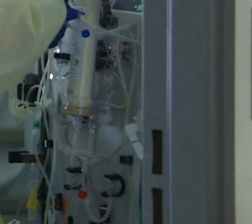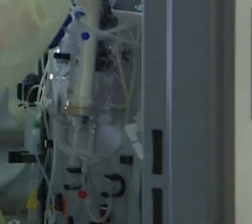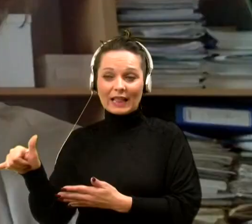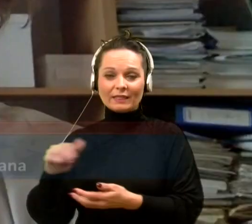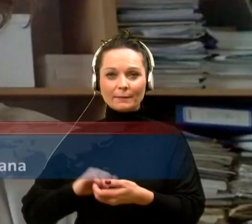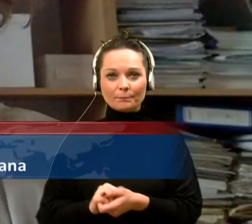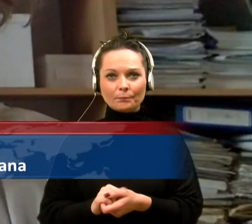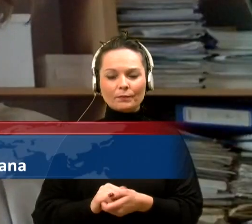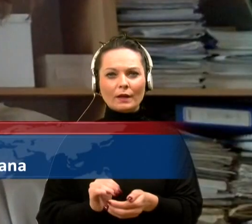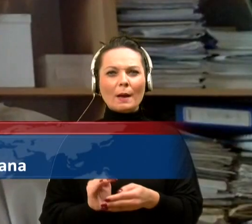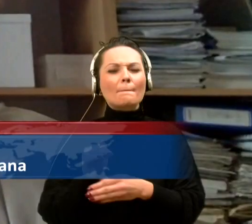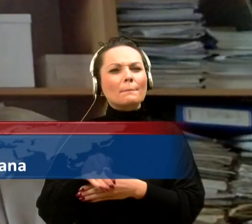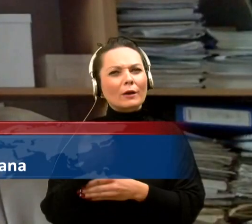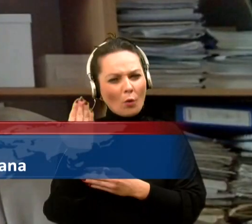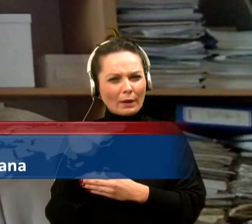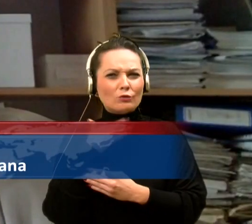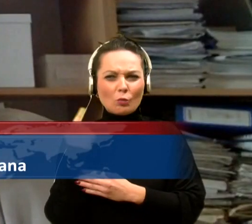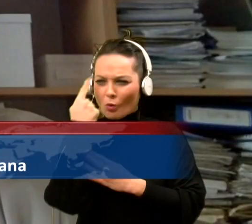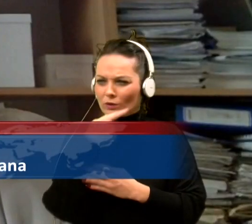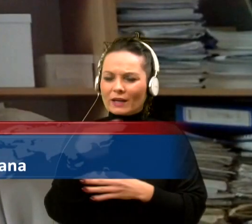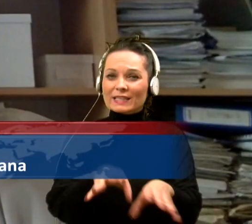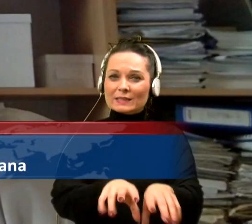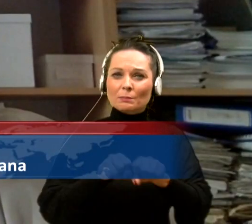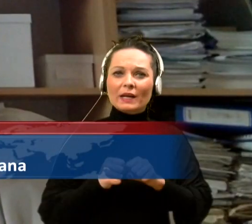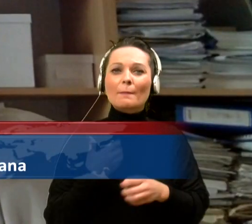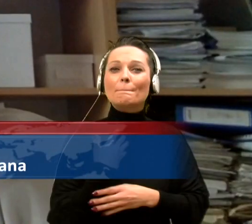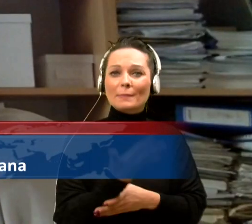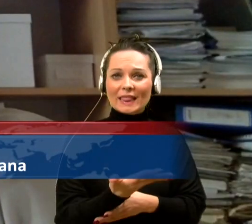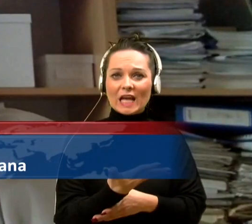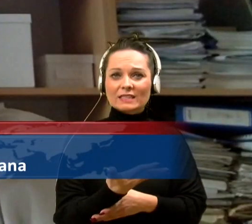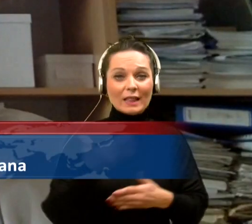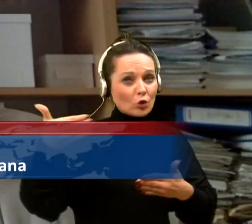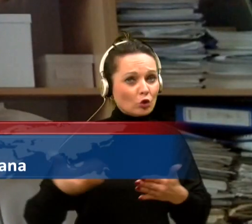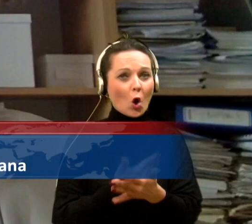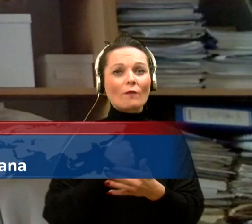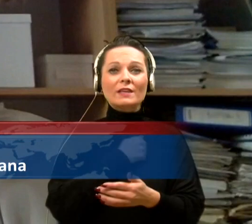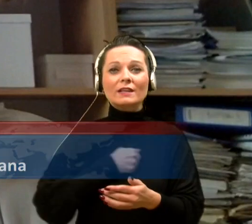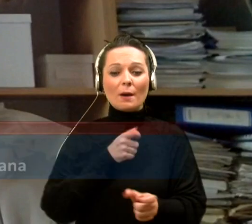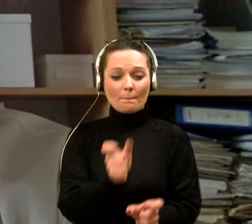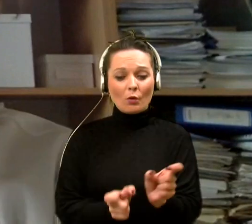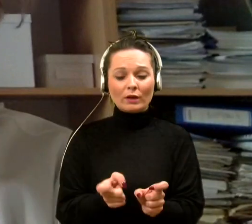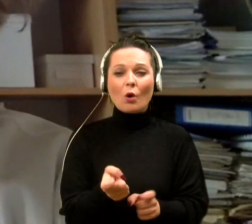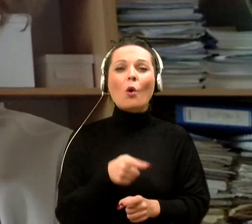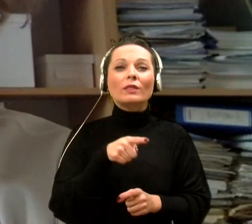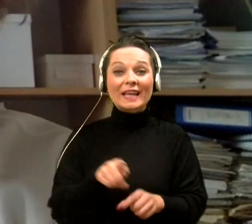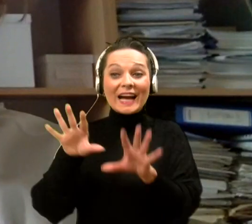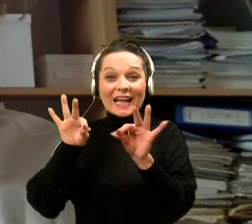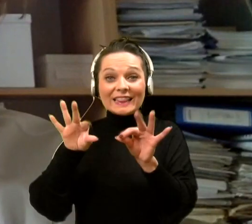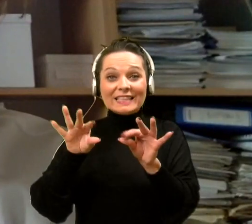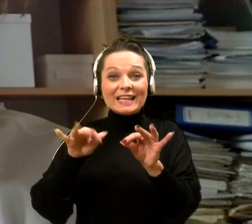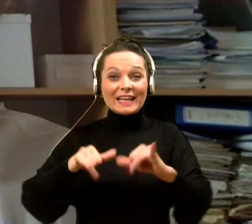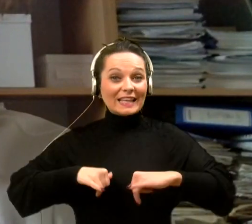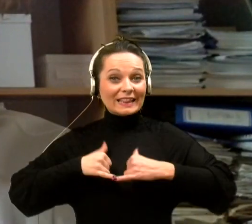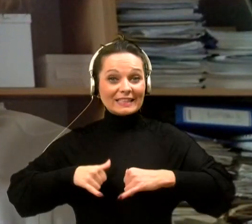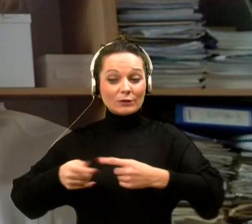60 bolnikov. Preko vikenda je bilo sprejetih 50 novih bolnikov, od tega kar 10 v